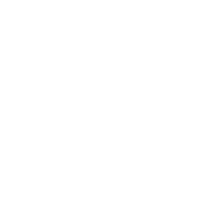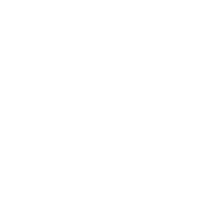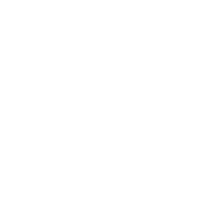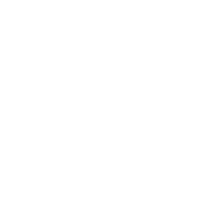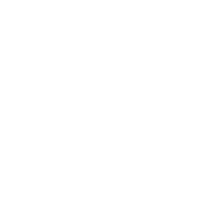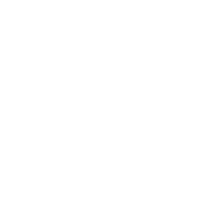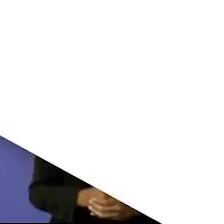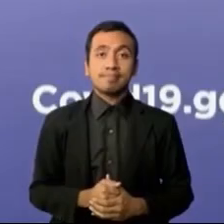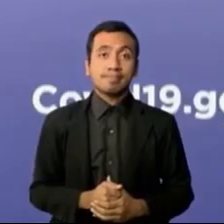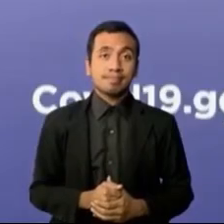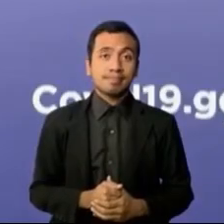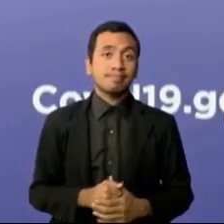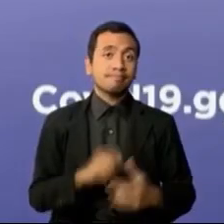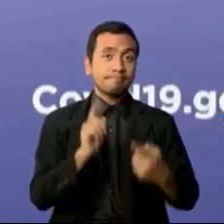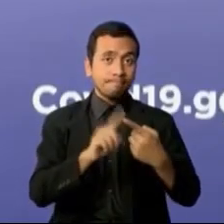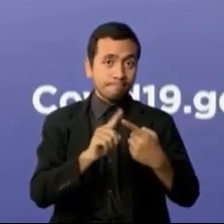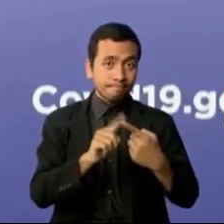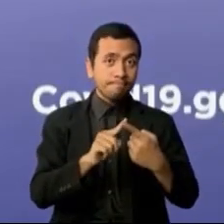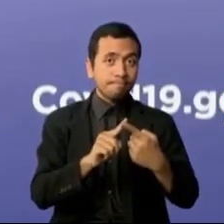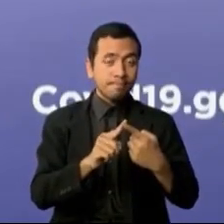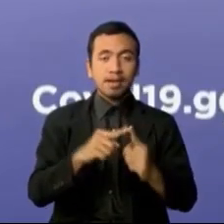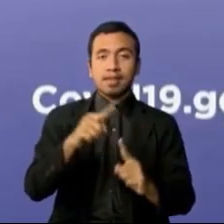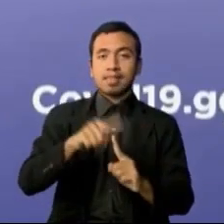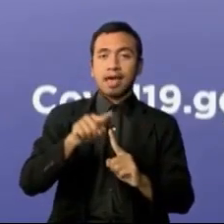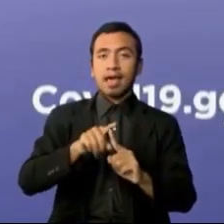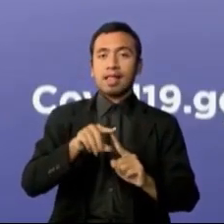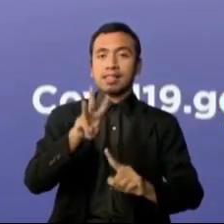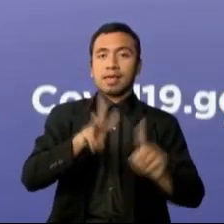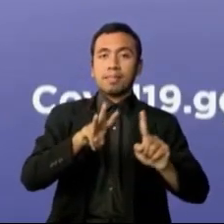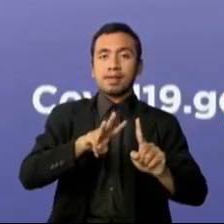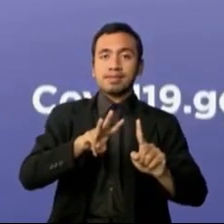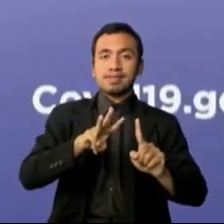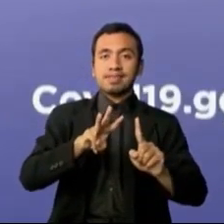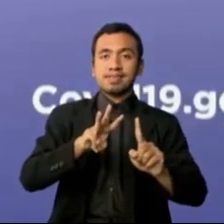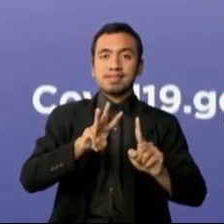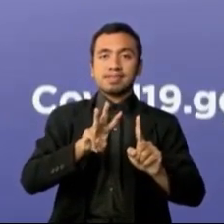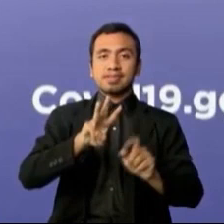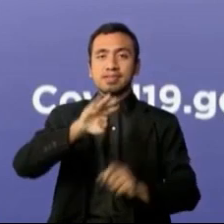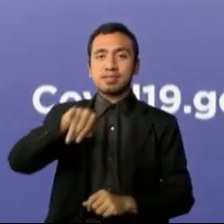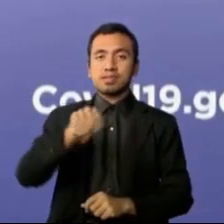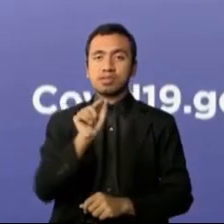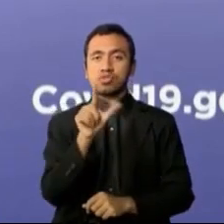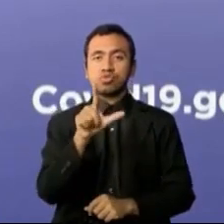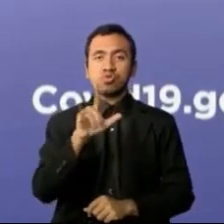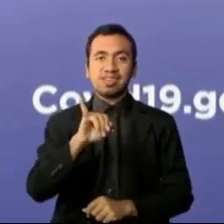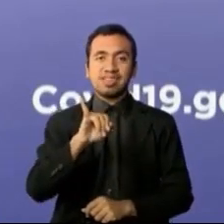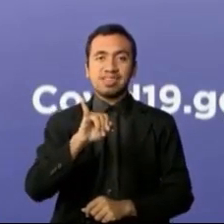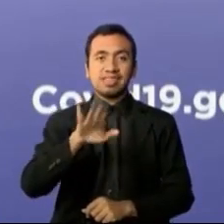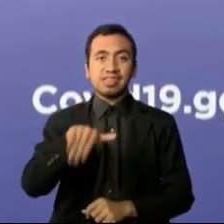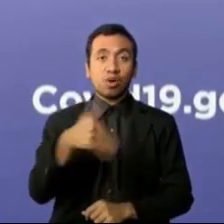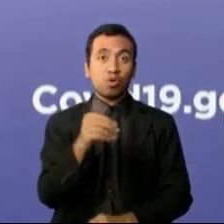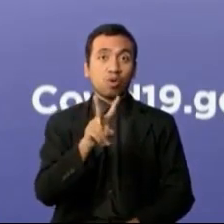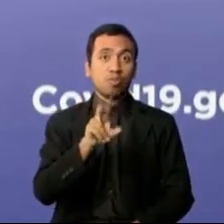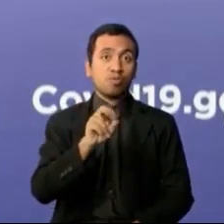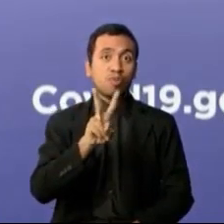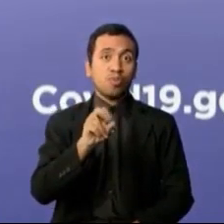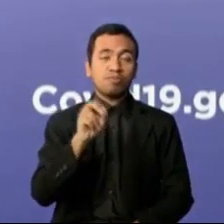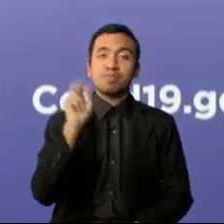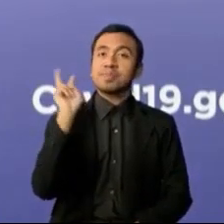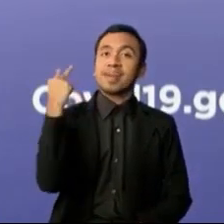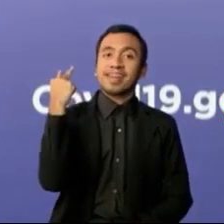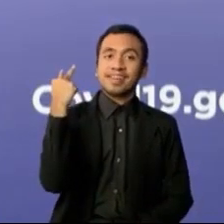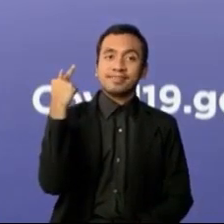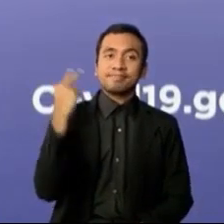hai pertama adalah bahwa pada tanggal 13 Juli 2012 kemarin